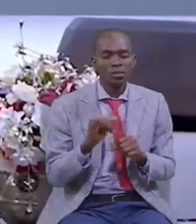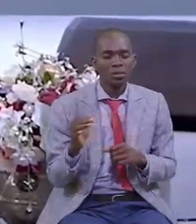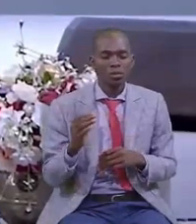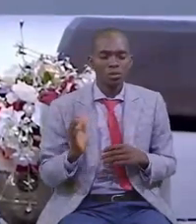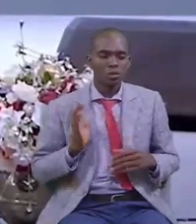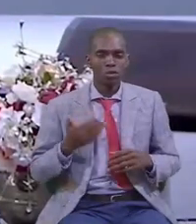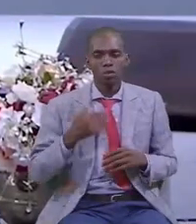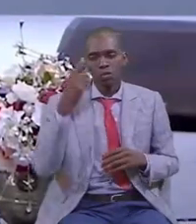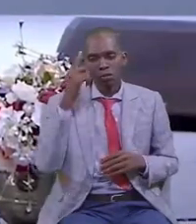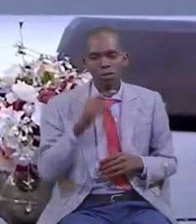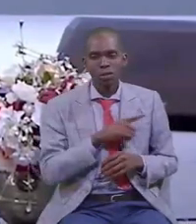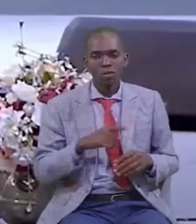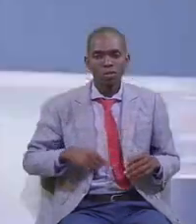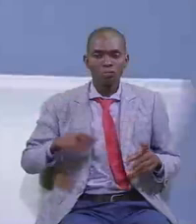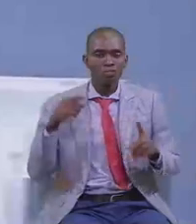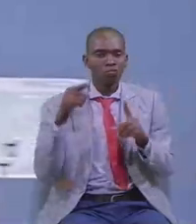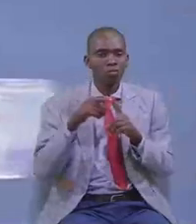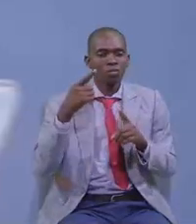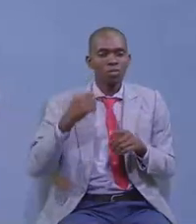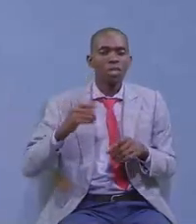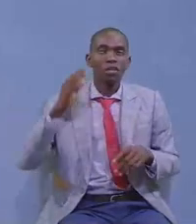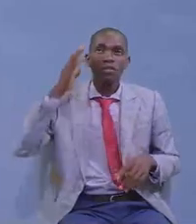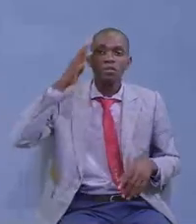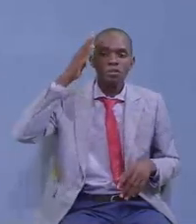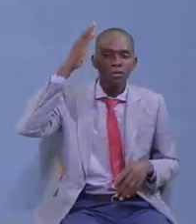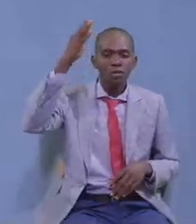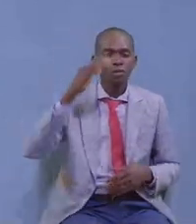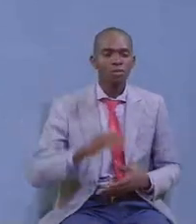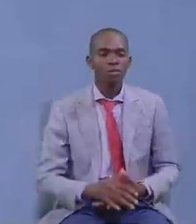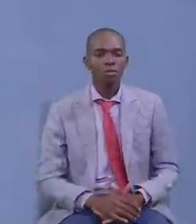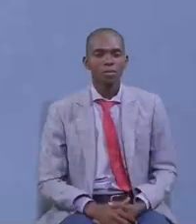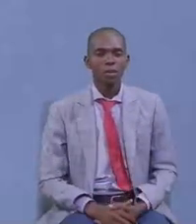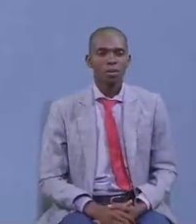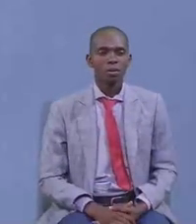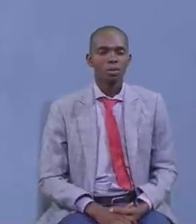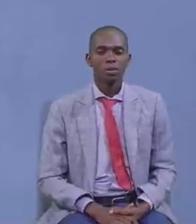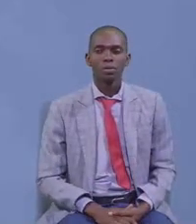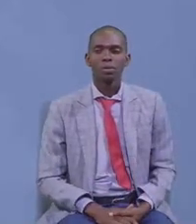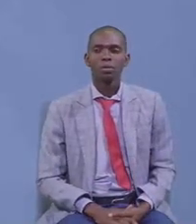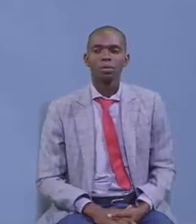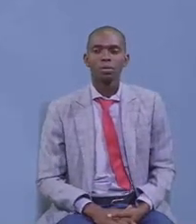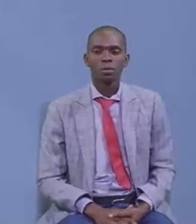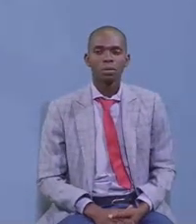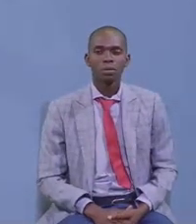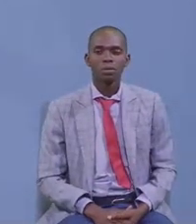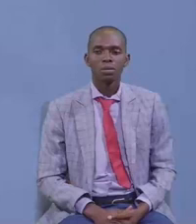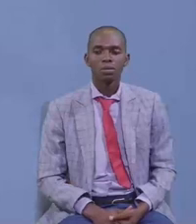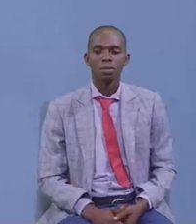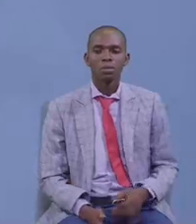Pêcher pour le Seigneur avec persévérance pour l'avenir.